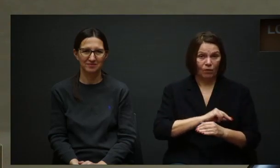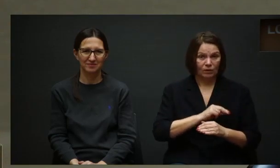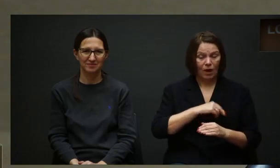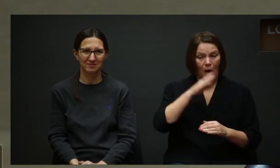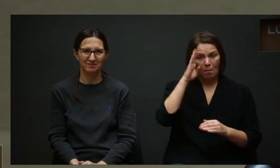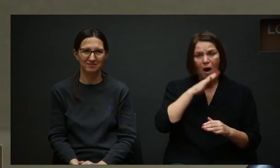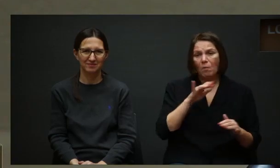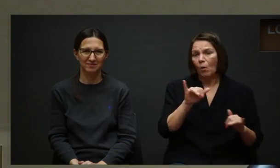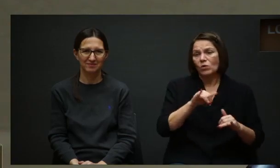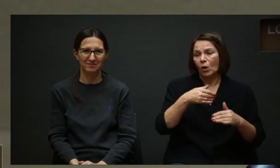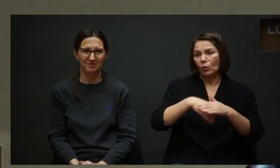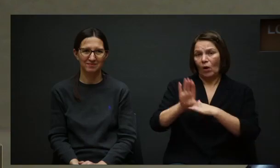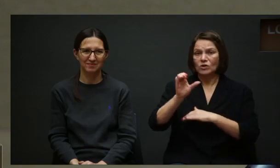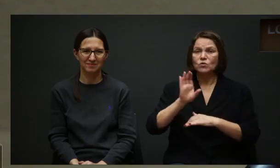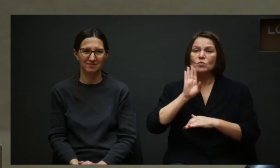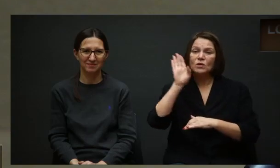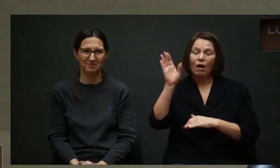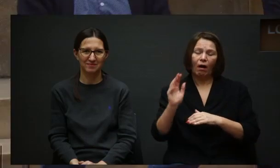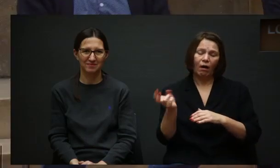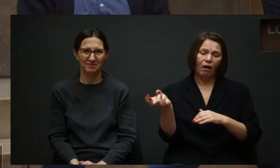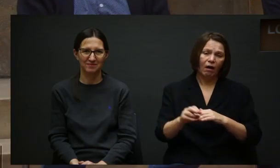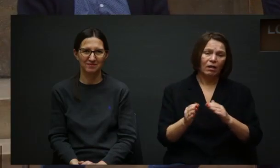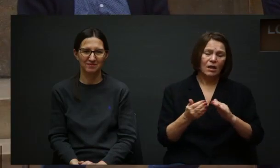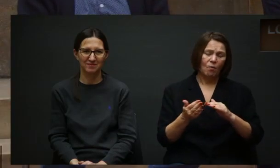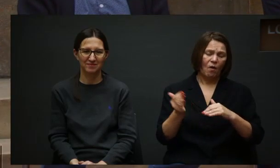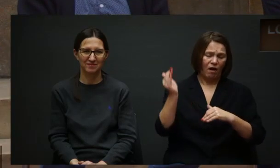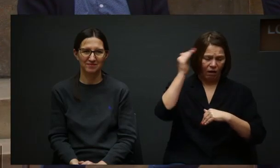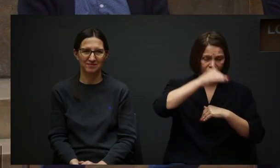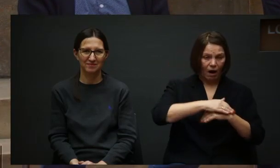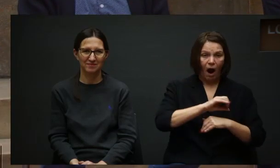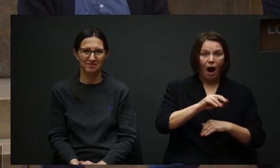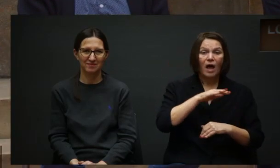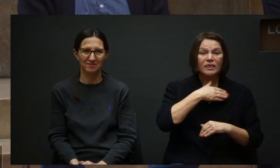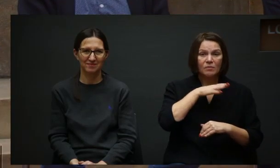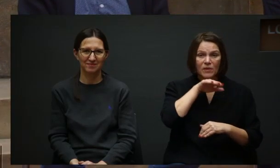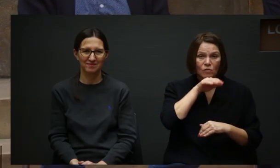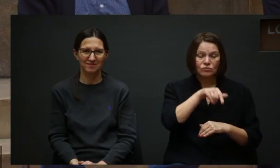куда-то уходил с утра и возвращался куда-то вечером, а дедушка работал.